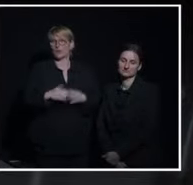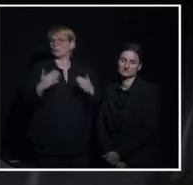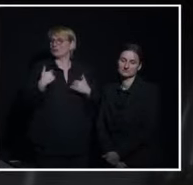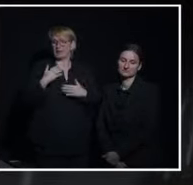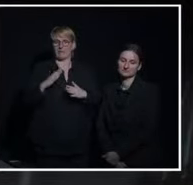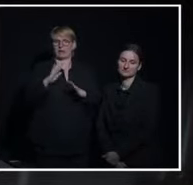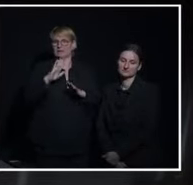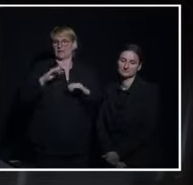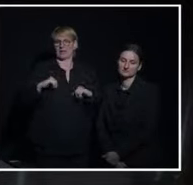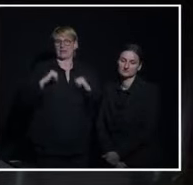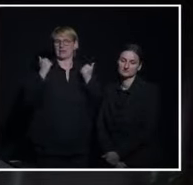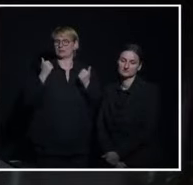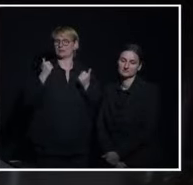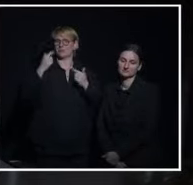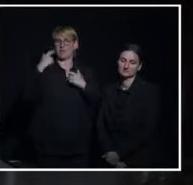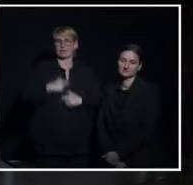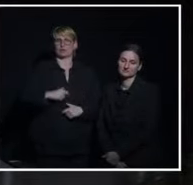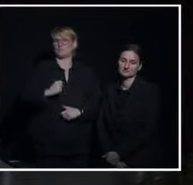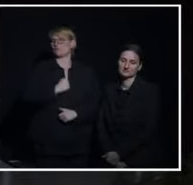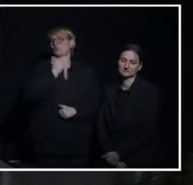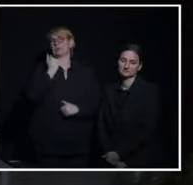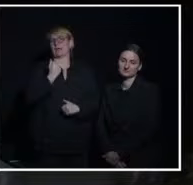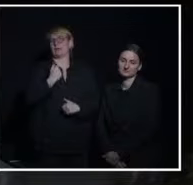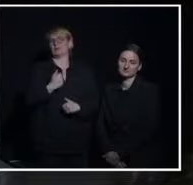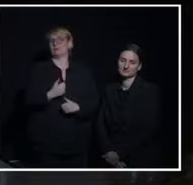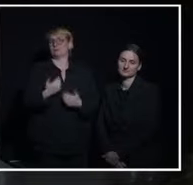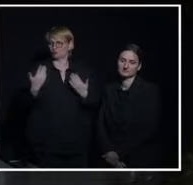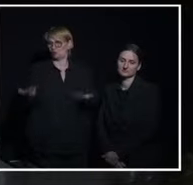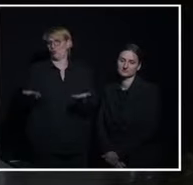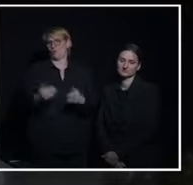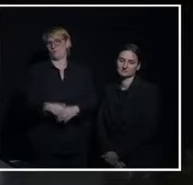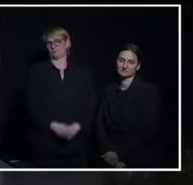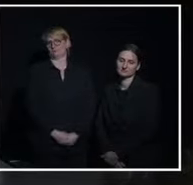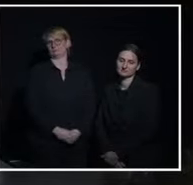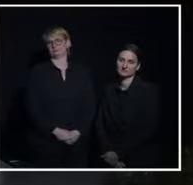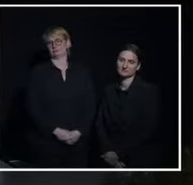seinem Leben ein mutiger Mensch. Also.